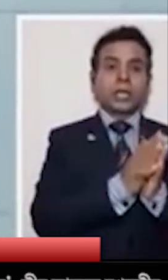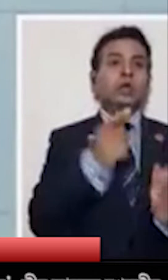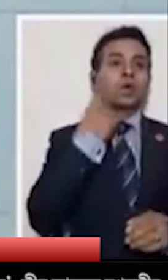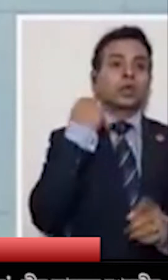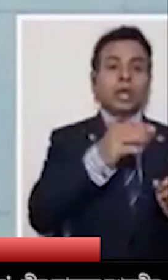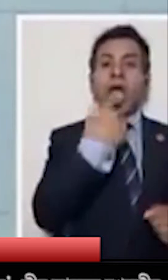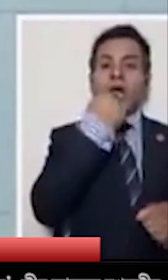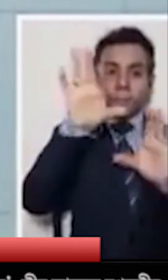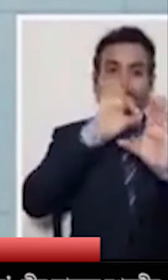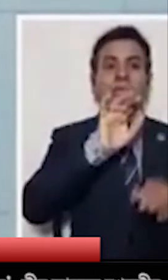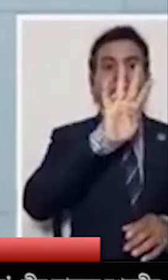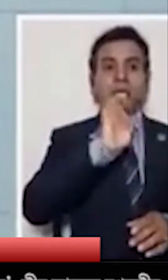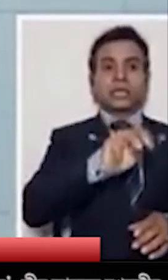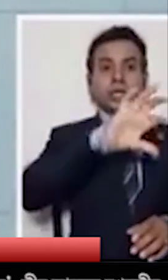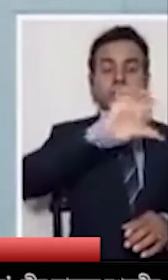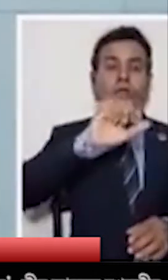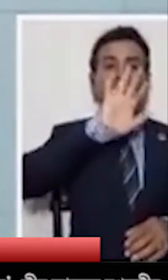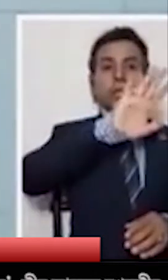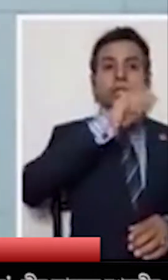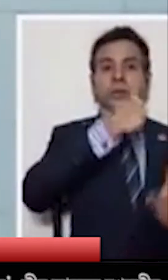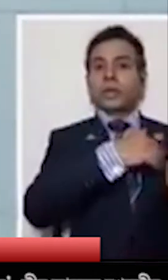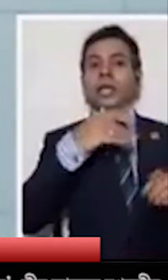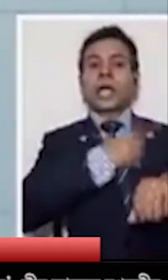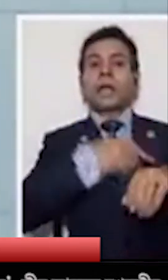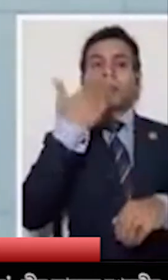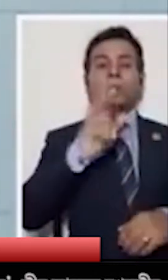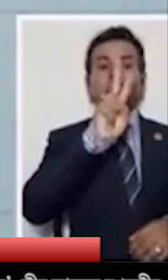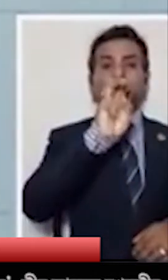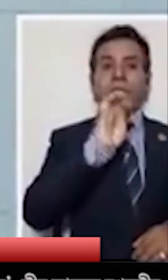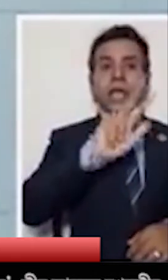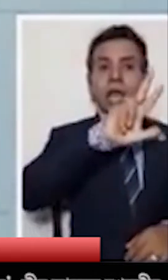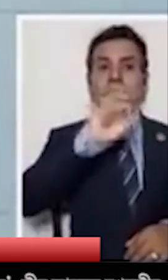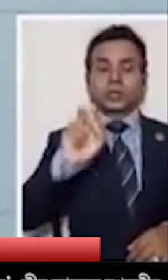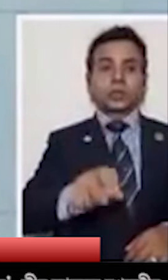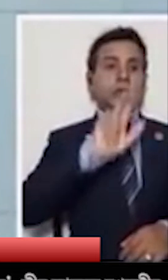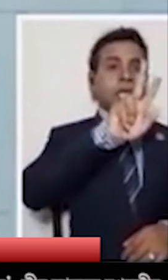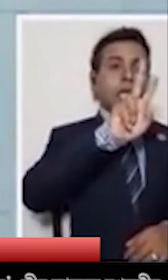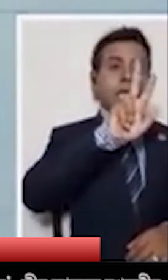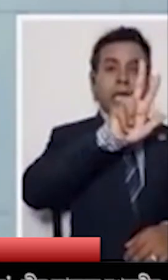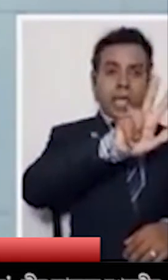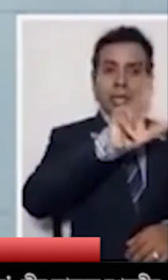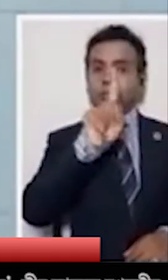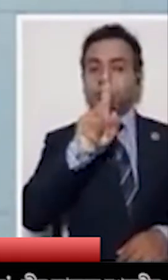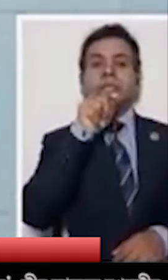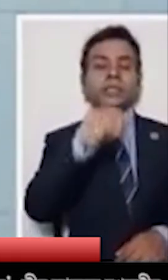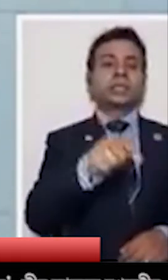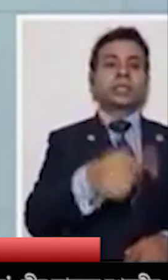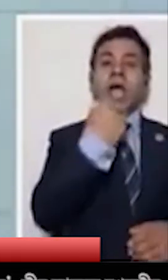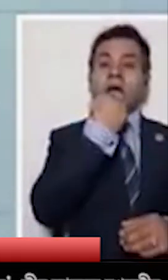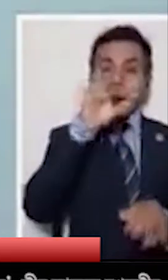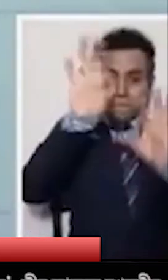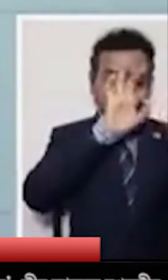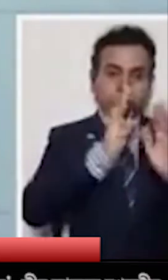২৮৮১টি। এই সমস্ত নমুনার মধ্যে আমরা পরীক্ষা করতে পেরেছি ঢাকার মধ্যে